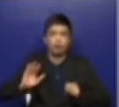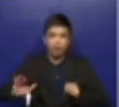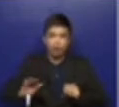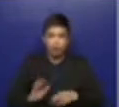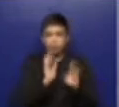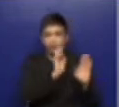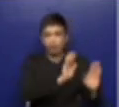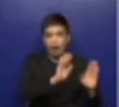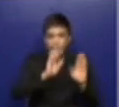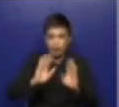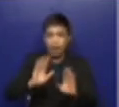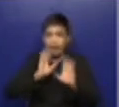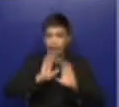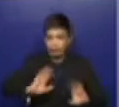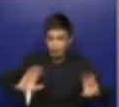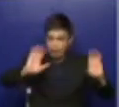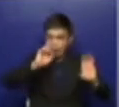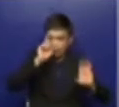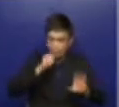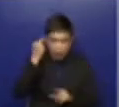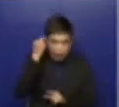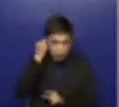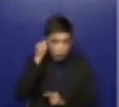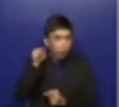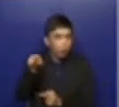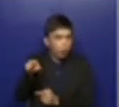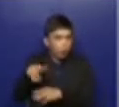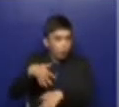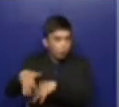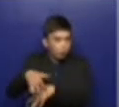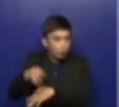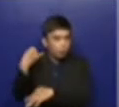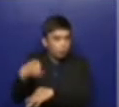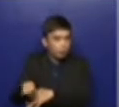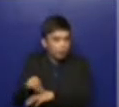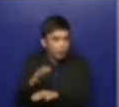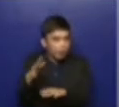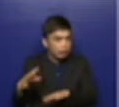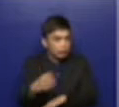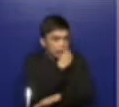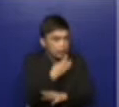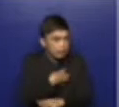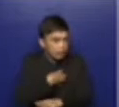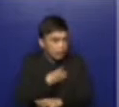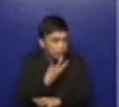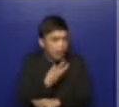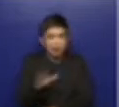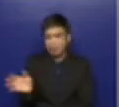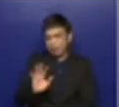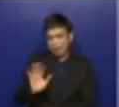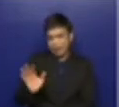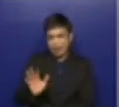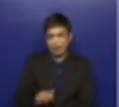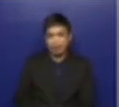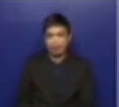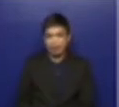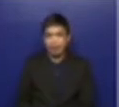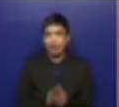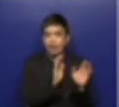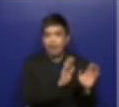าลว่าอย่าเพิ่งตั้งโจทย์ว่าทิศประชาชนลุกที่ดินอันนี้ฝากท่านครับผมกล่าวเรียนไปนี้ท่านประธานครับ